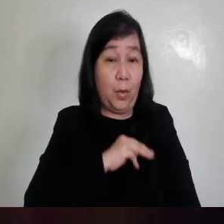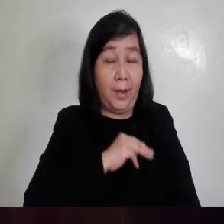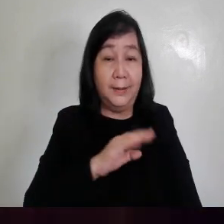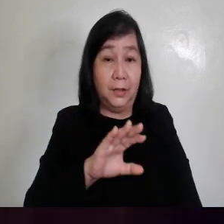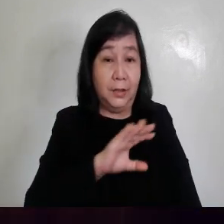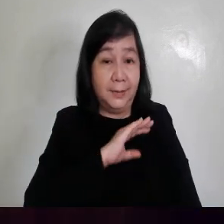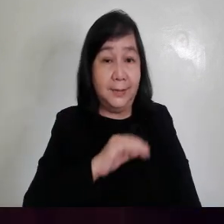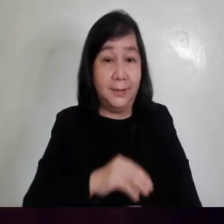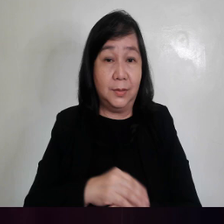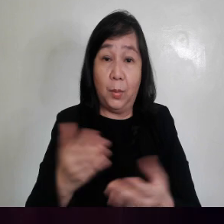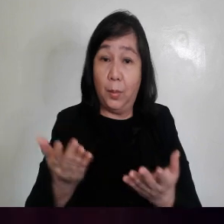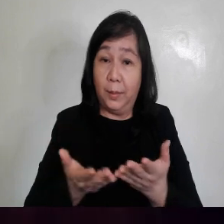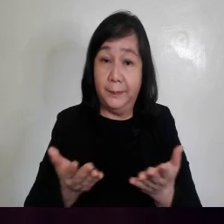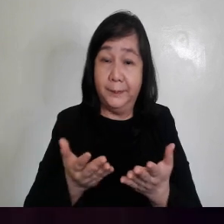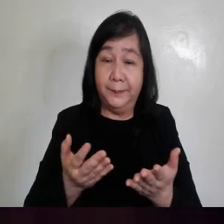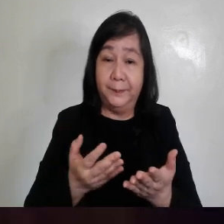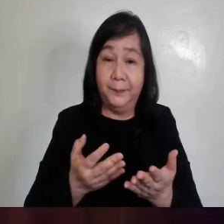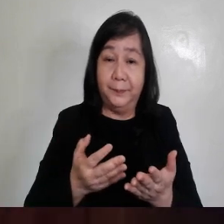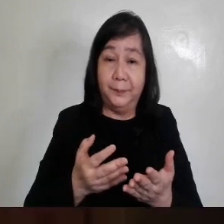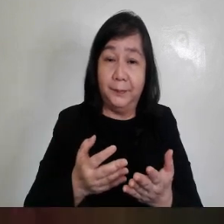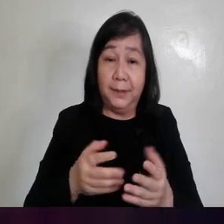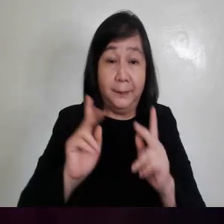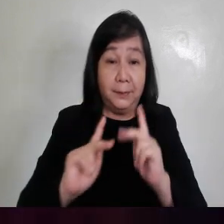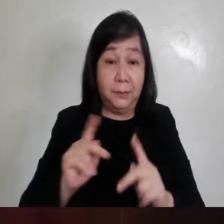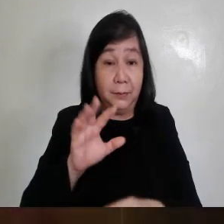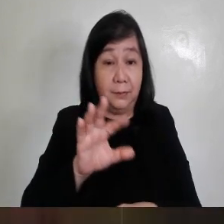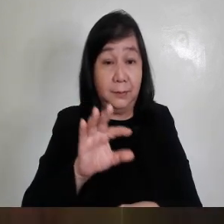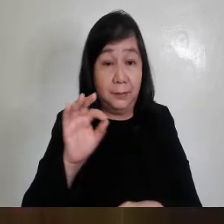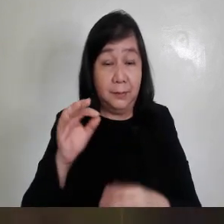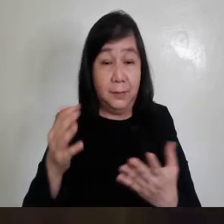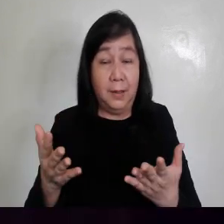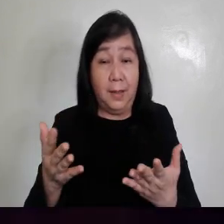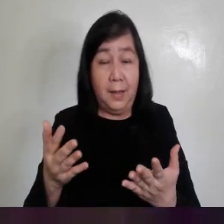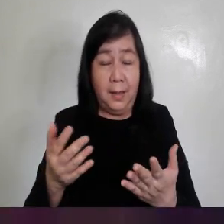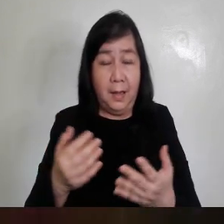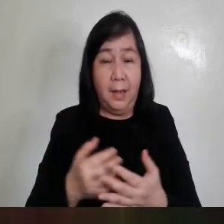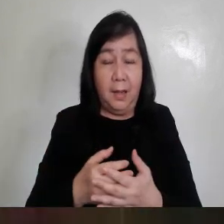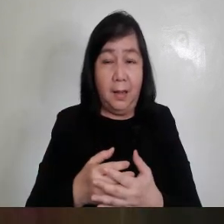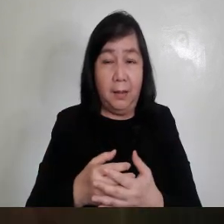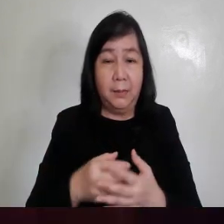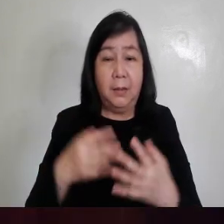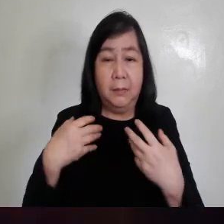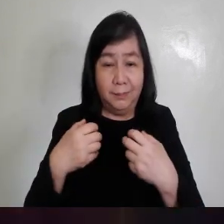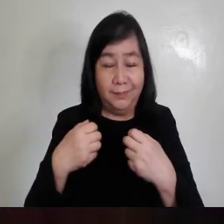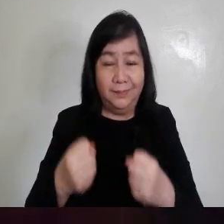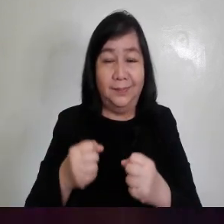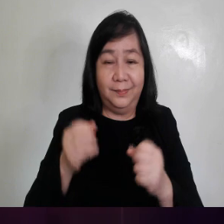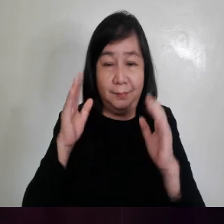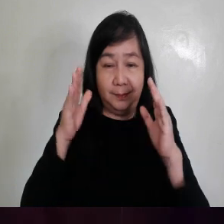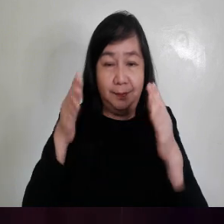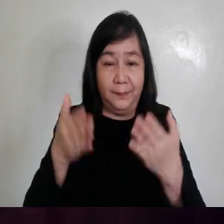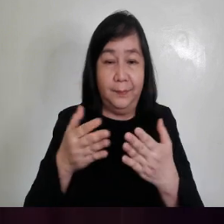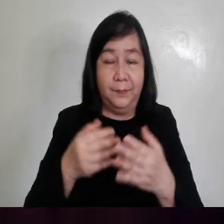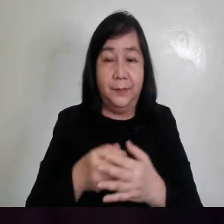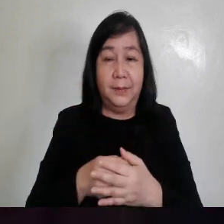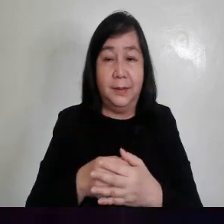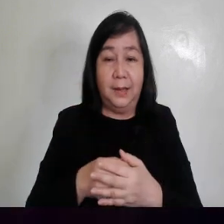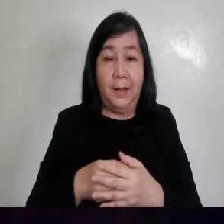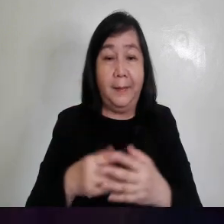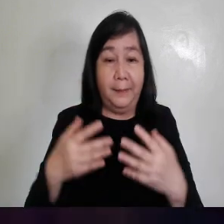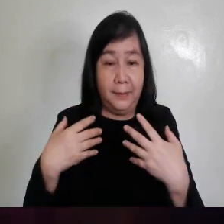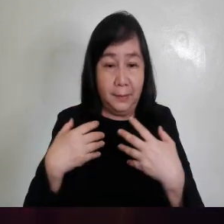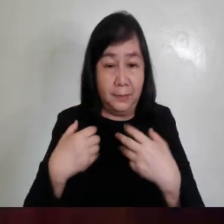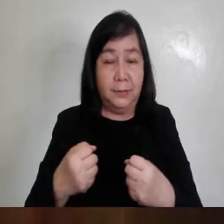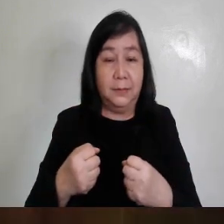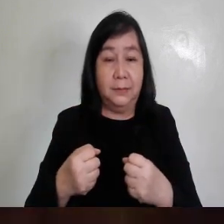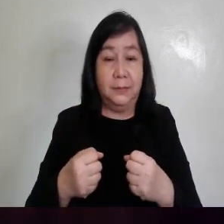moral courage, kung saan natuklasan ang mga taong may matibay na paninindigan at pananalig sa tama ay mas malakas